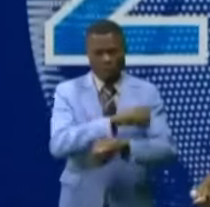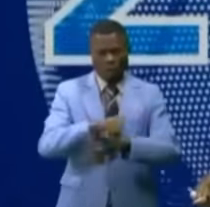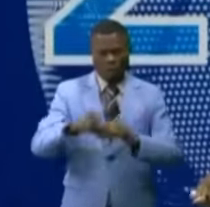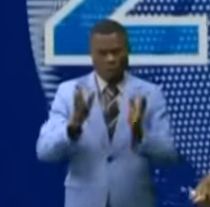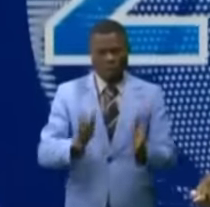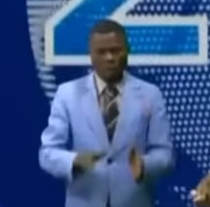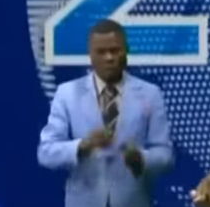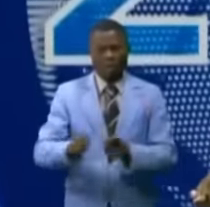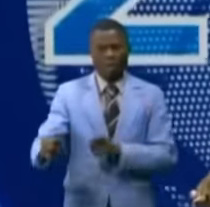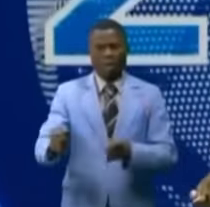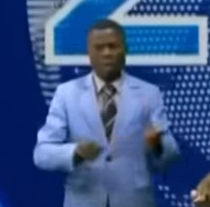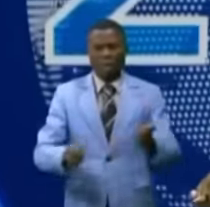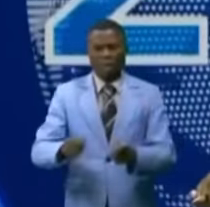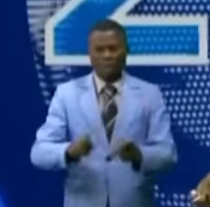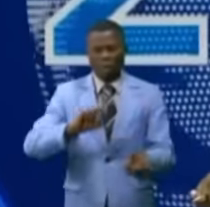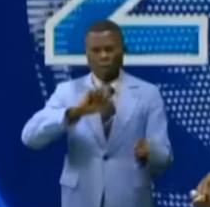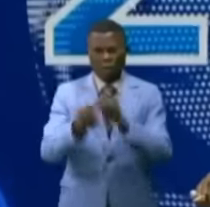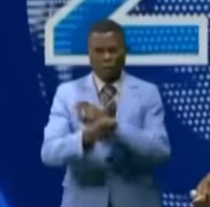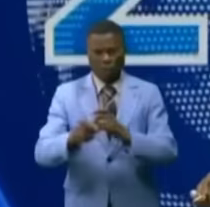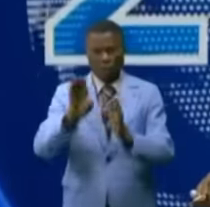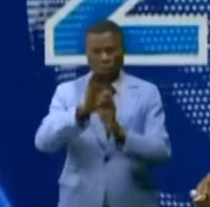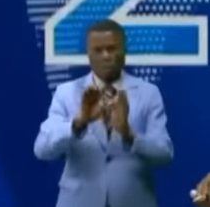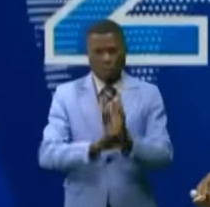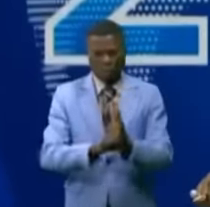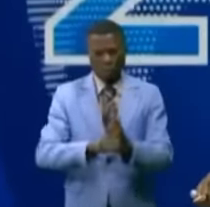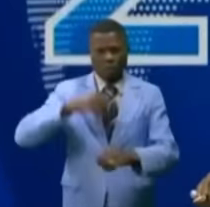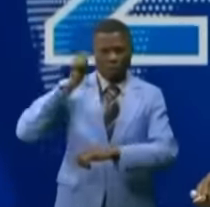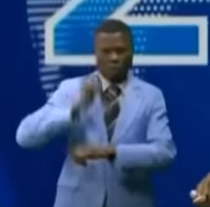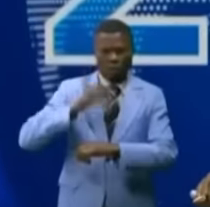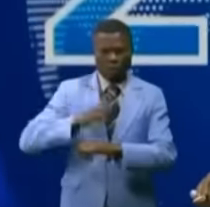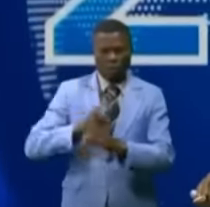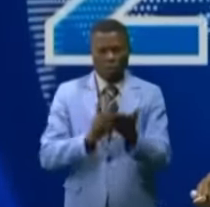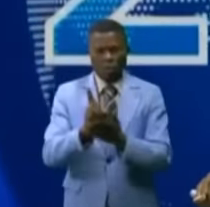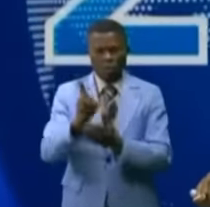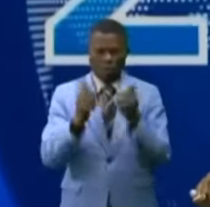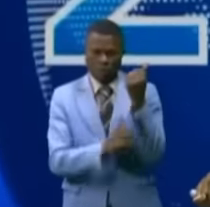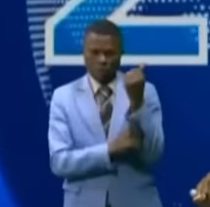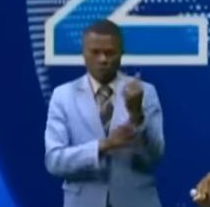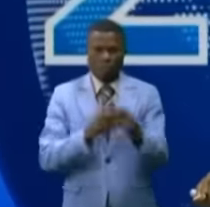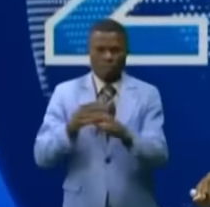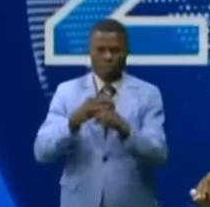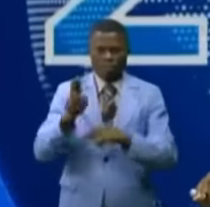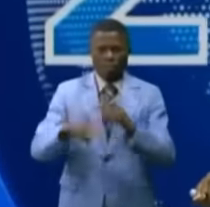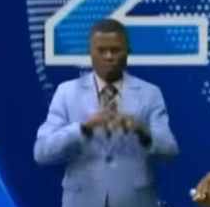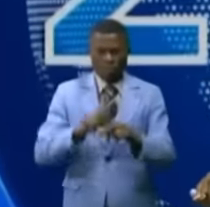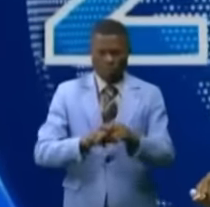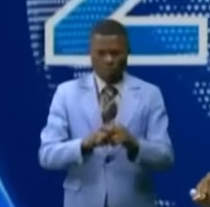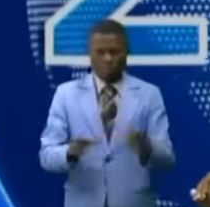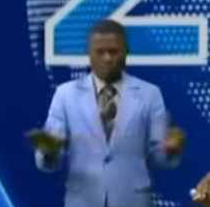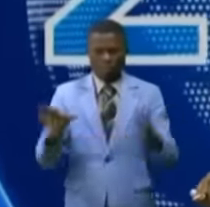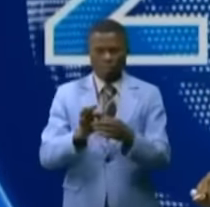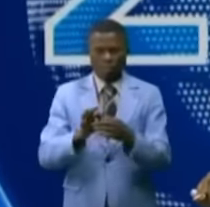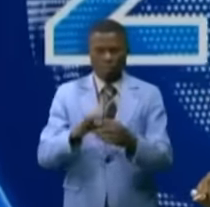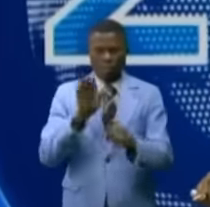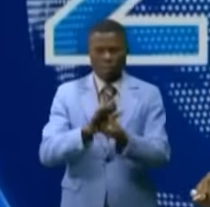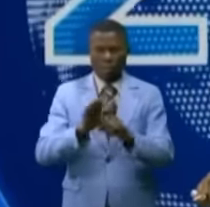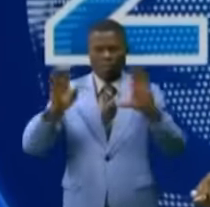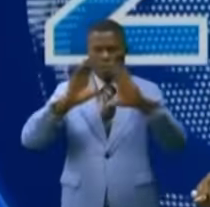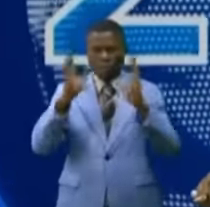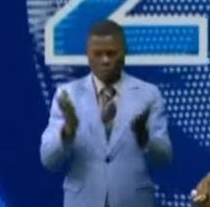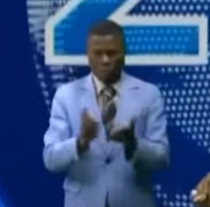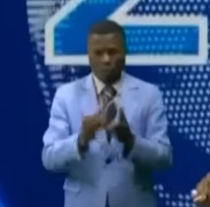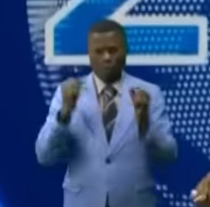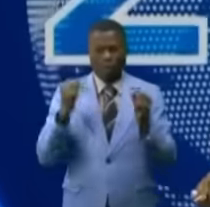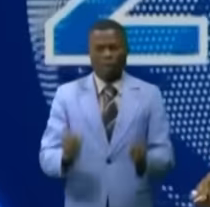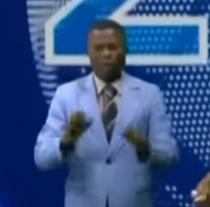administration territoriale et réforme institutionnelle, justice et droits humains, sécurité nationale, cohabitation intercommunautaire et